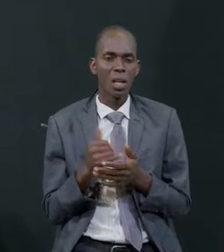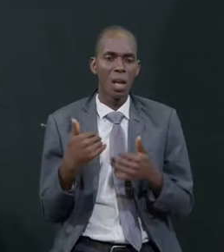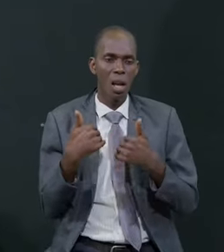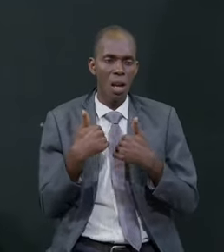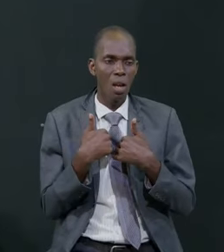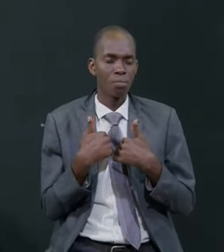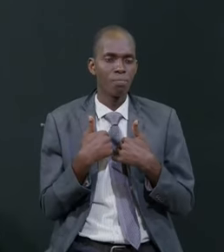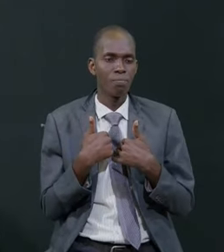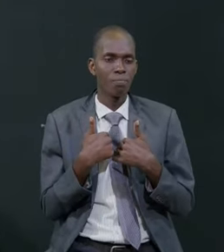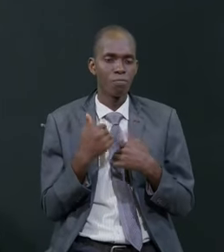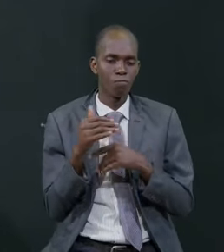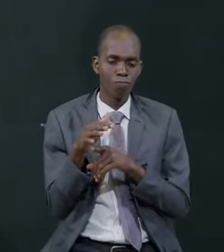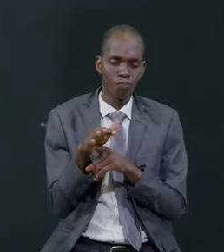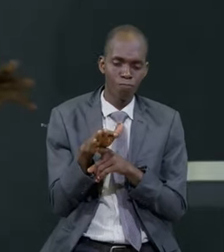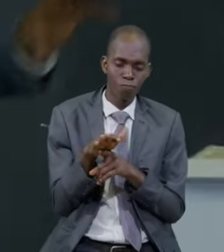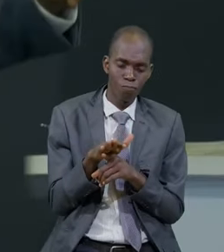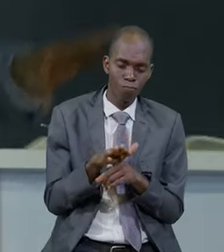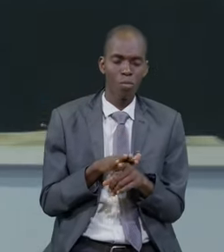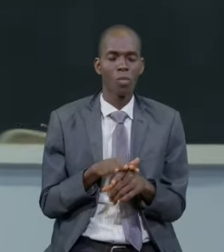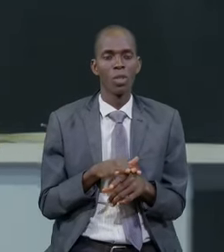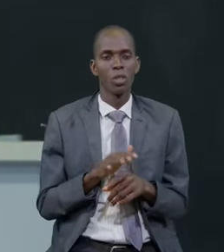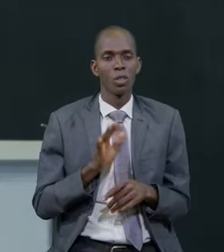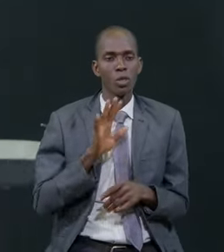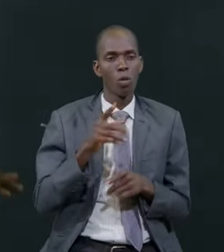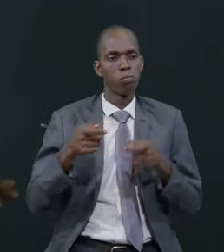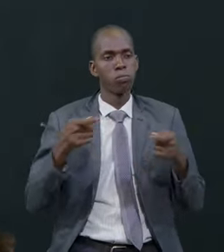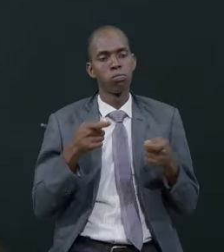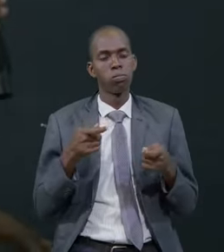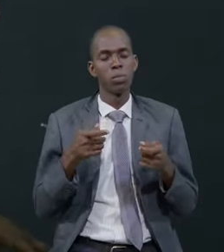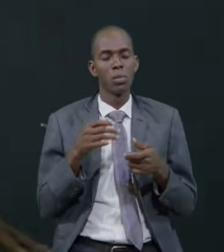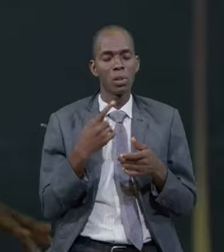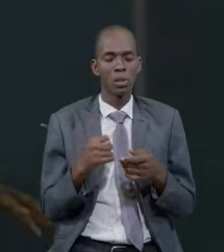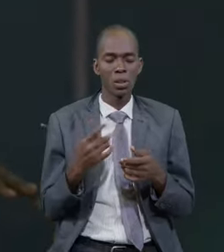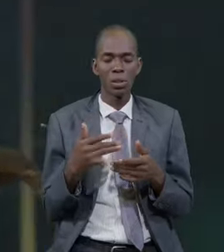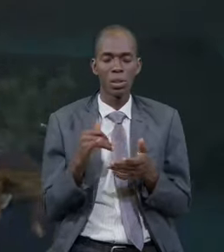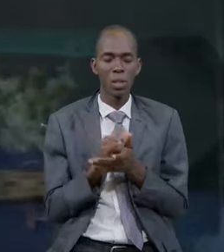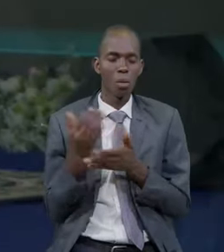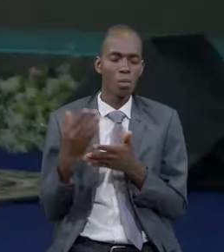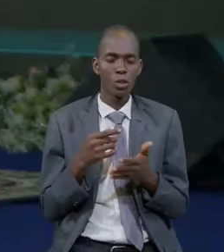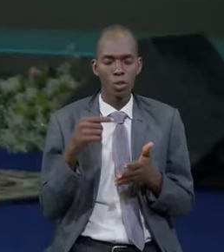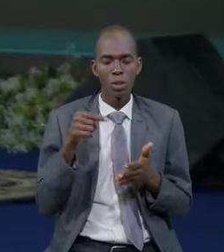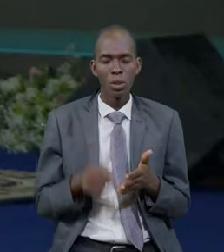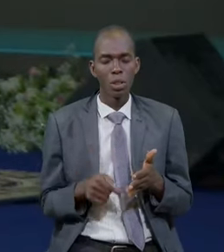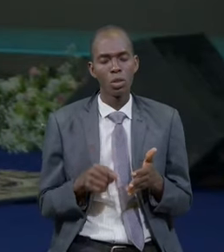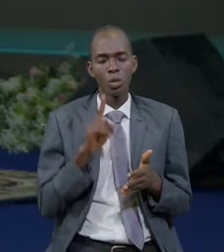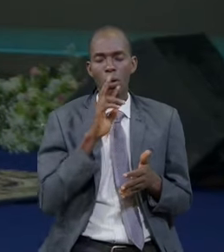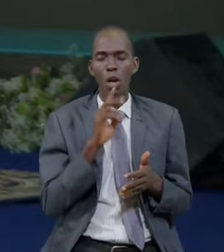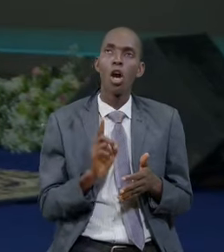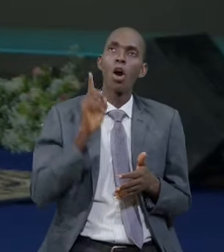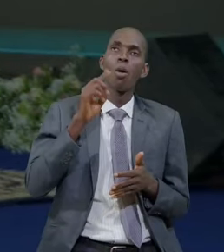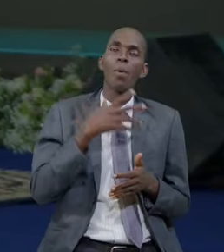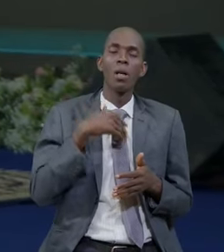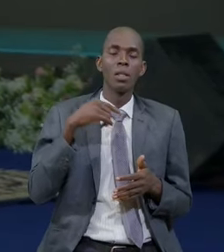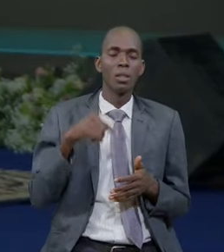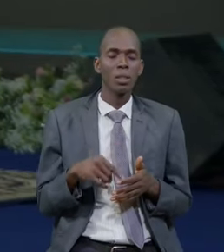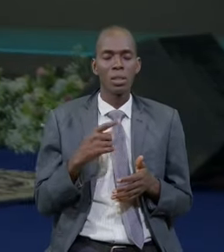choses qui te ralentissent. Tu dois identifier les choses qui font que tu es en dents de scie, les choses qui t'amènent à faire